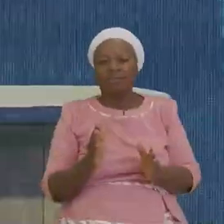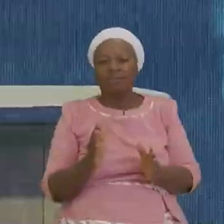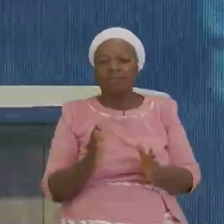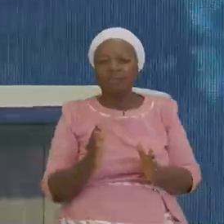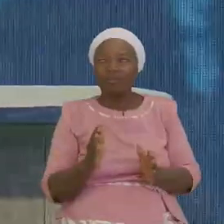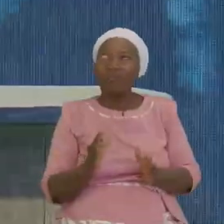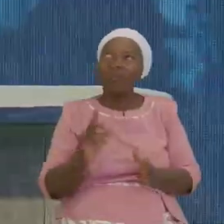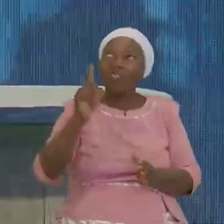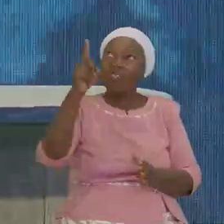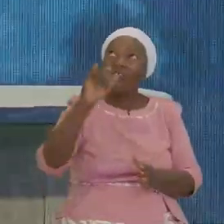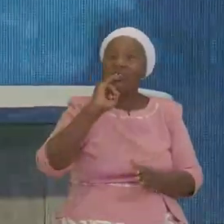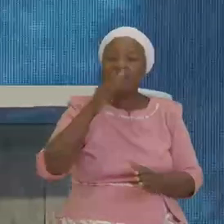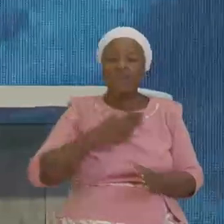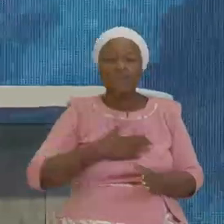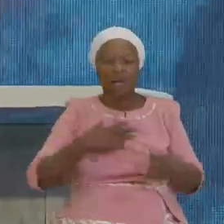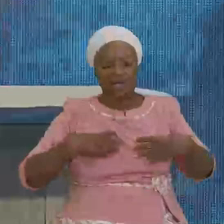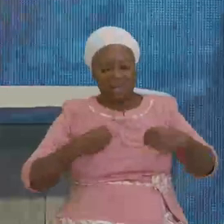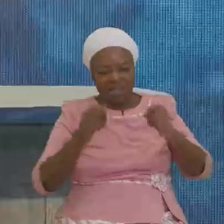est mon sauveur.